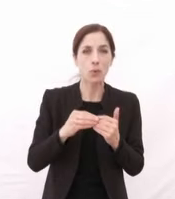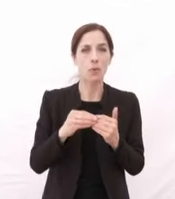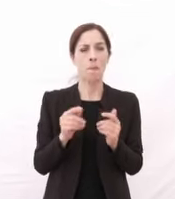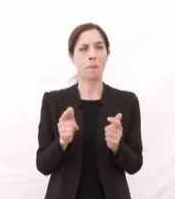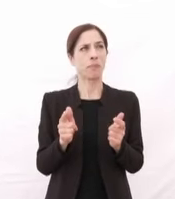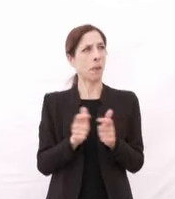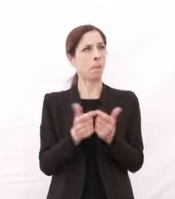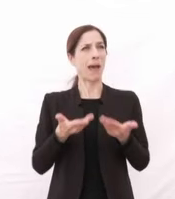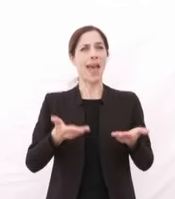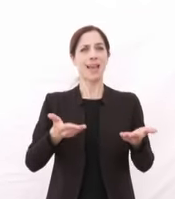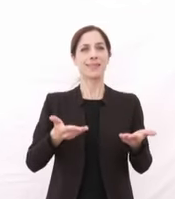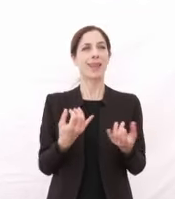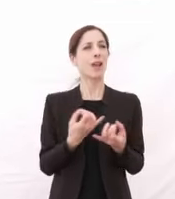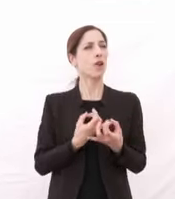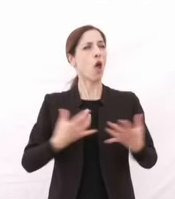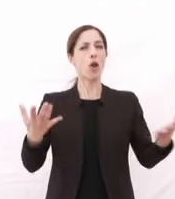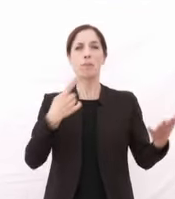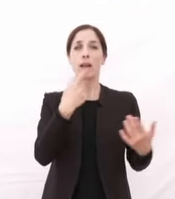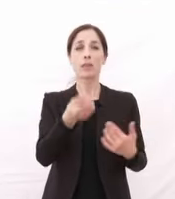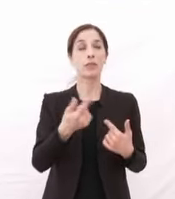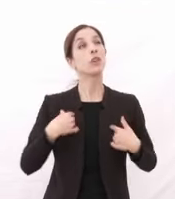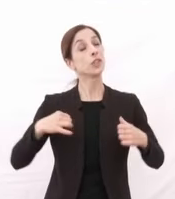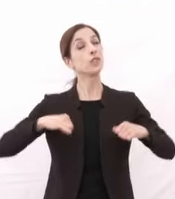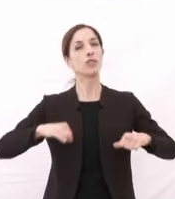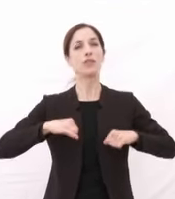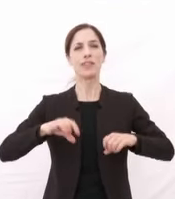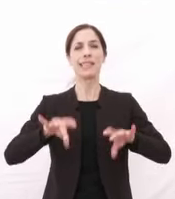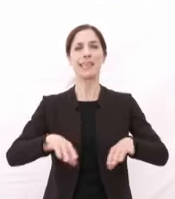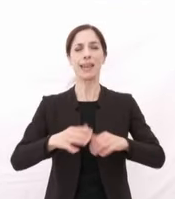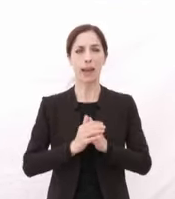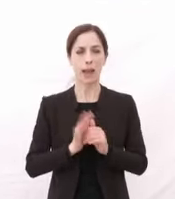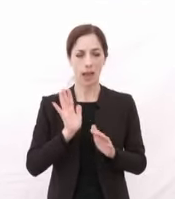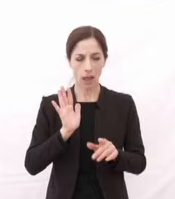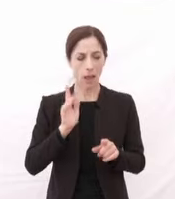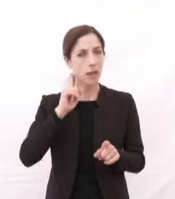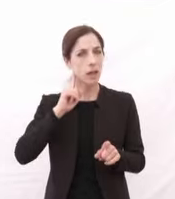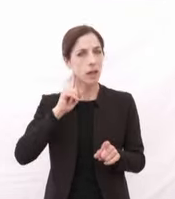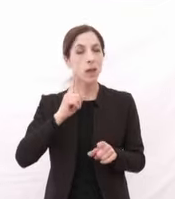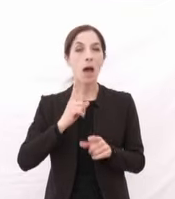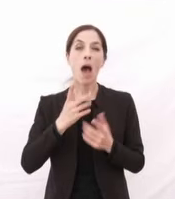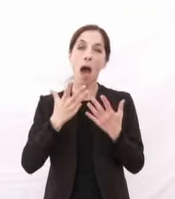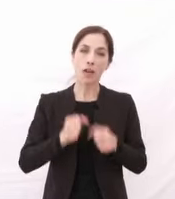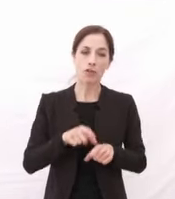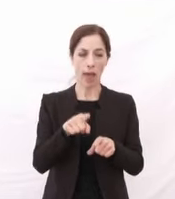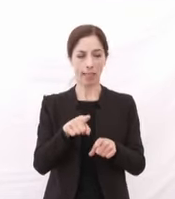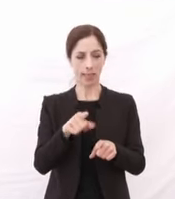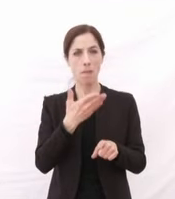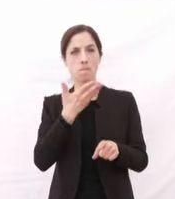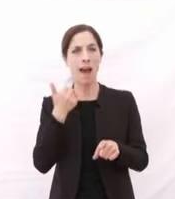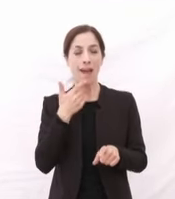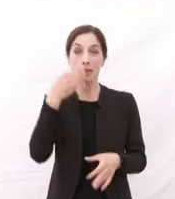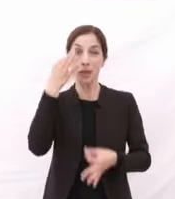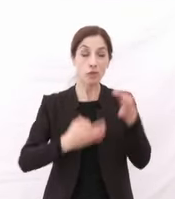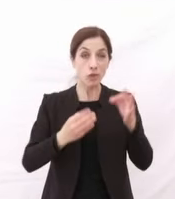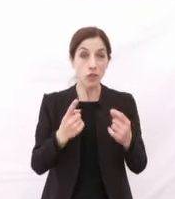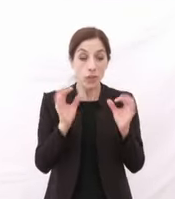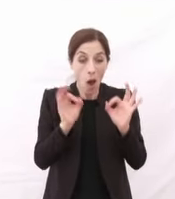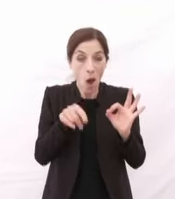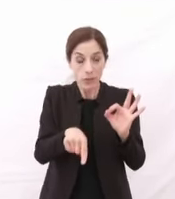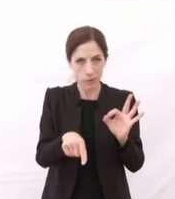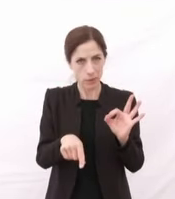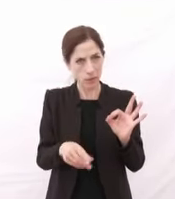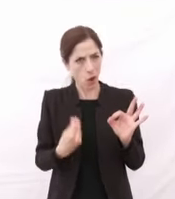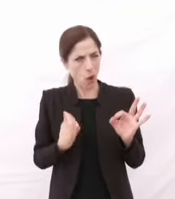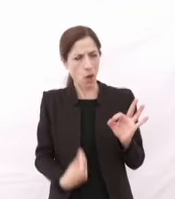vuole definirsi civile sopportare un debito di giustizia così pesante? Noi